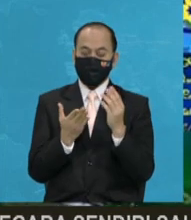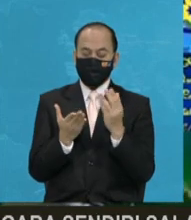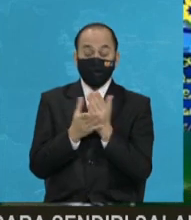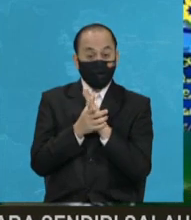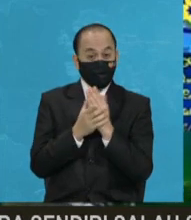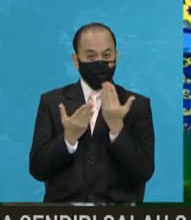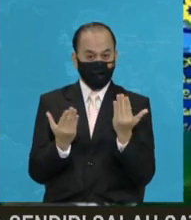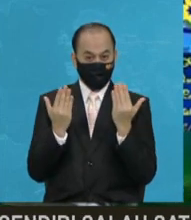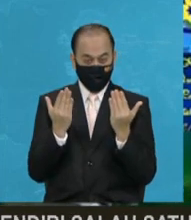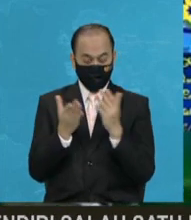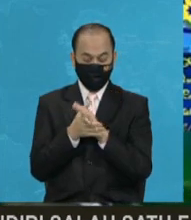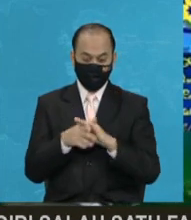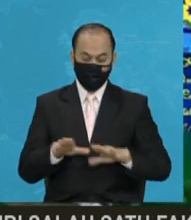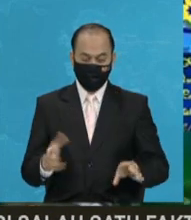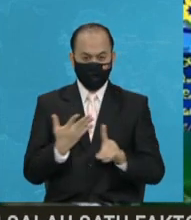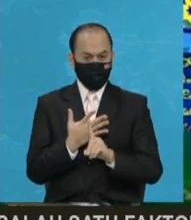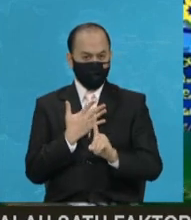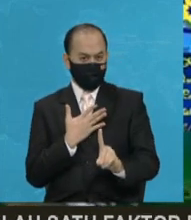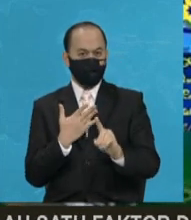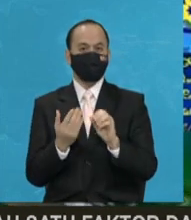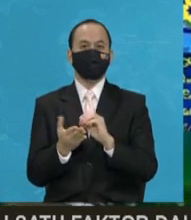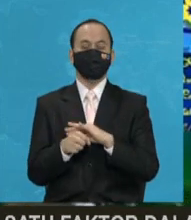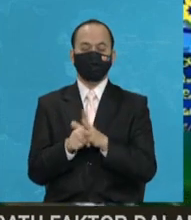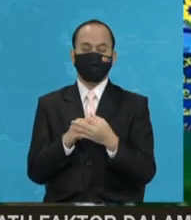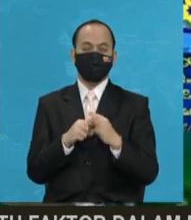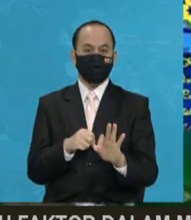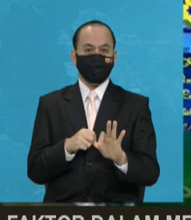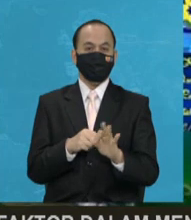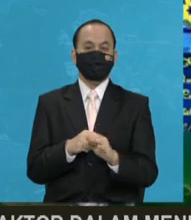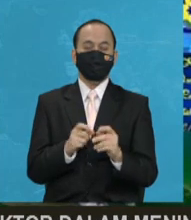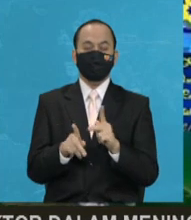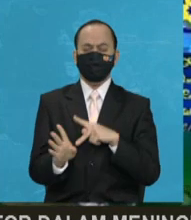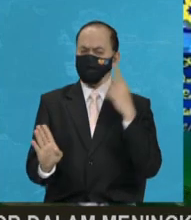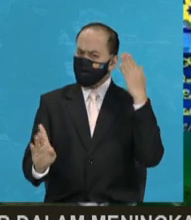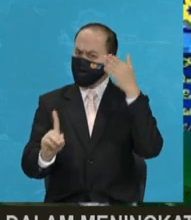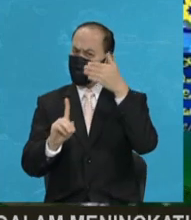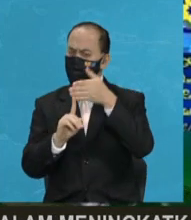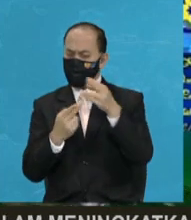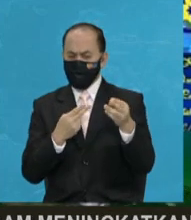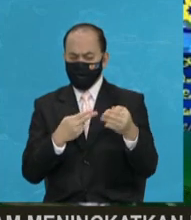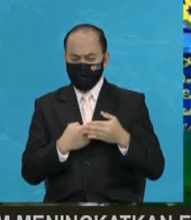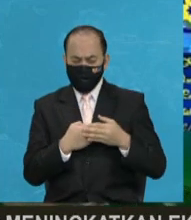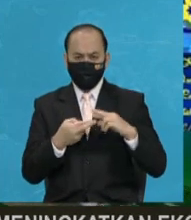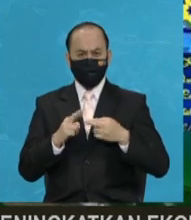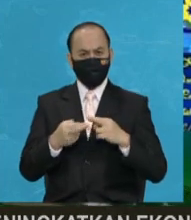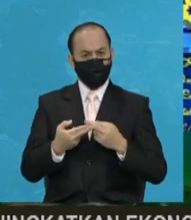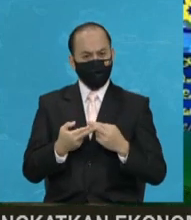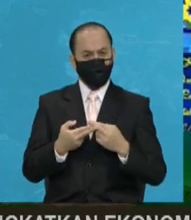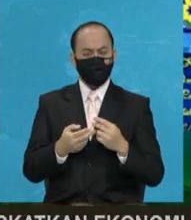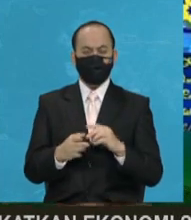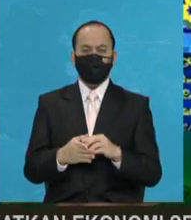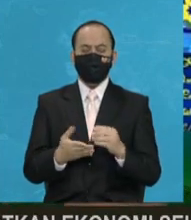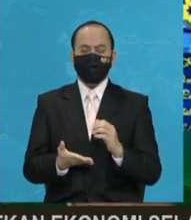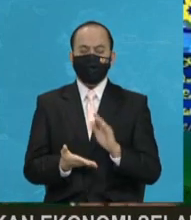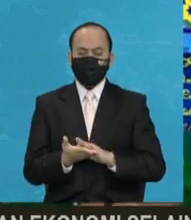membaca doa keselamatan diri waffiqna intense Project seumpamanya bertujuan menerapkan lagi hubungan silaturahim dan